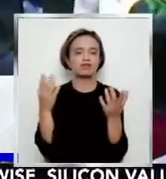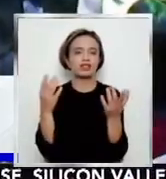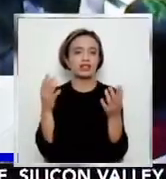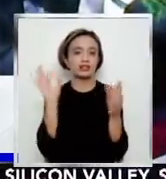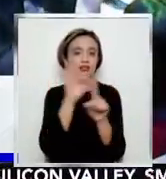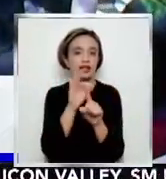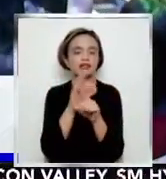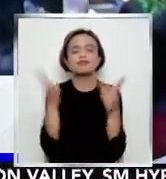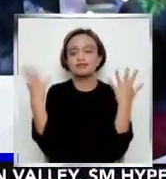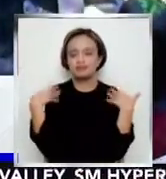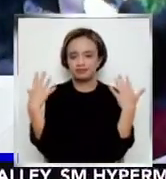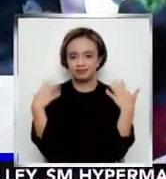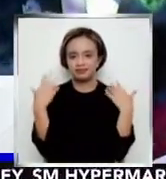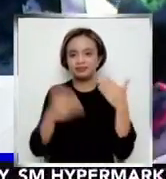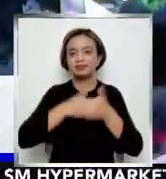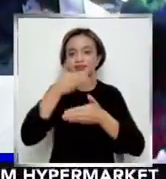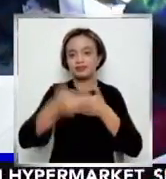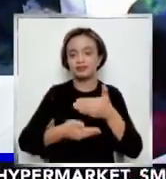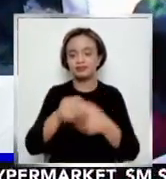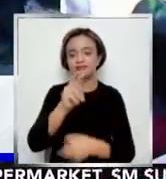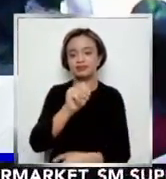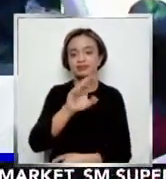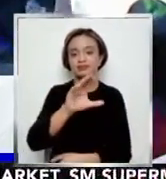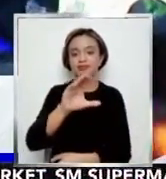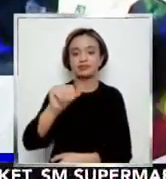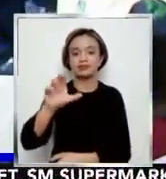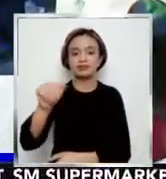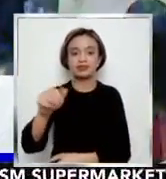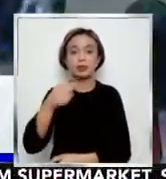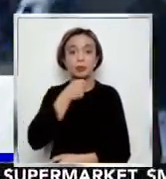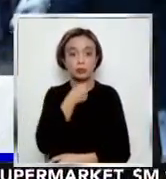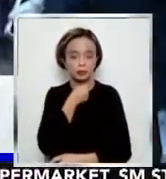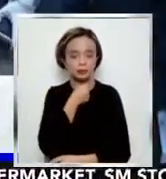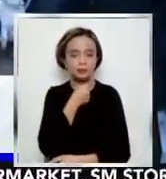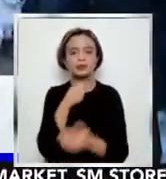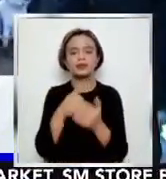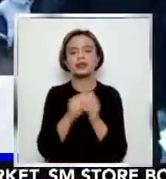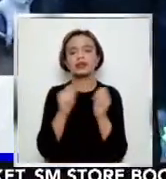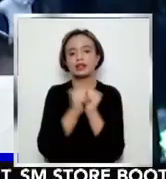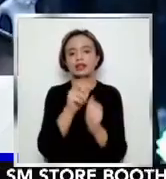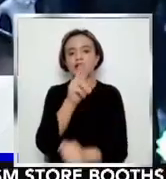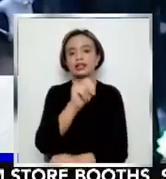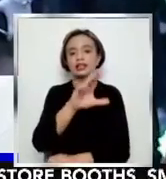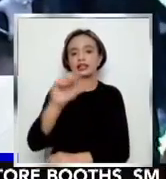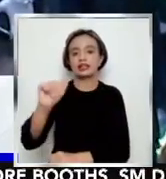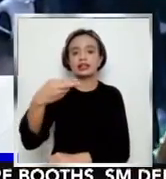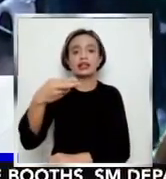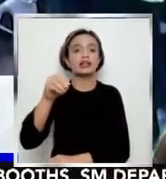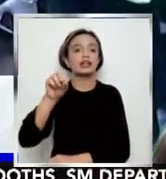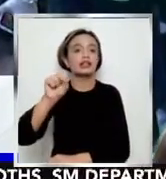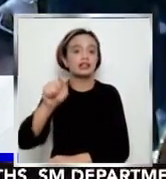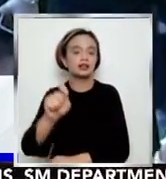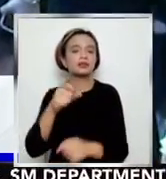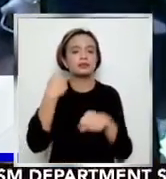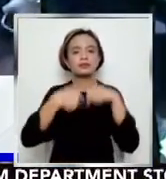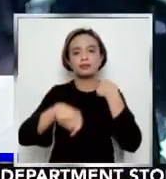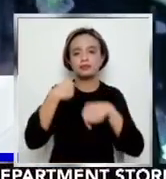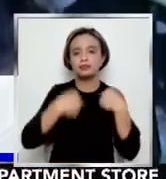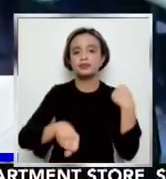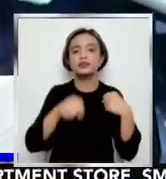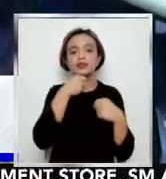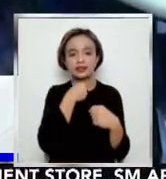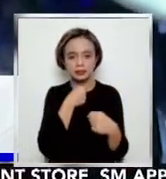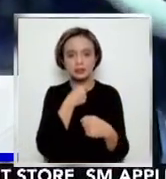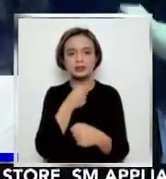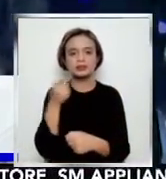Full force naman ang NCAA courtside reporters with NCAA hosts and sports anchors Martin Javier and Martin